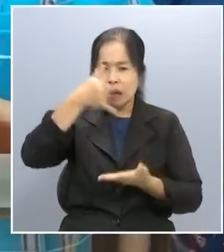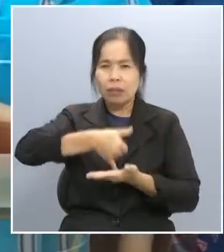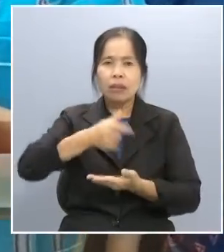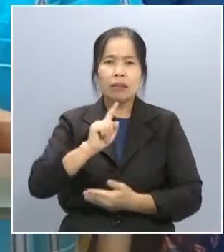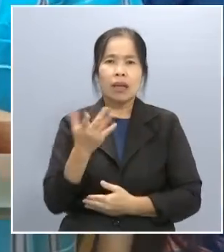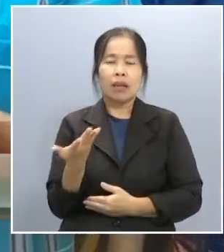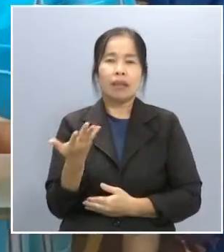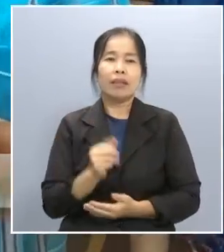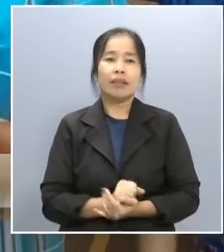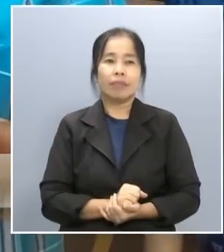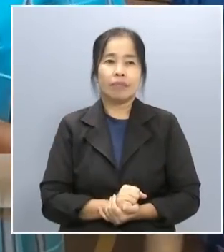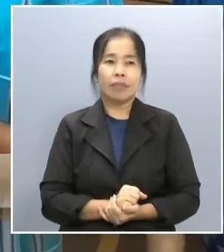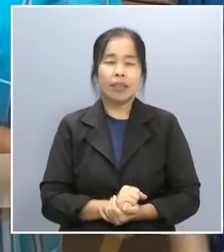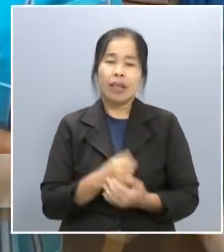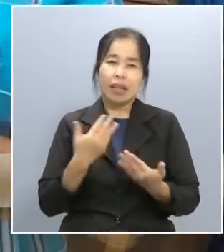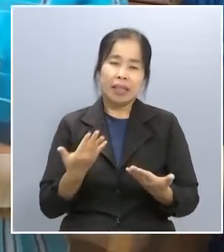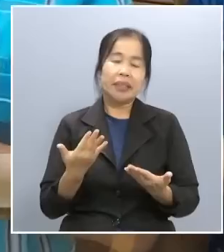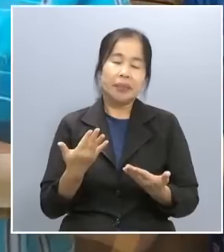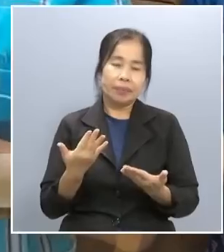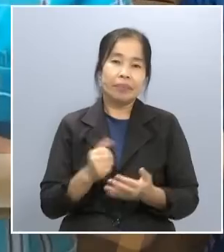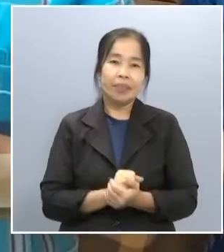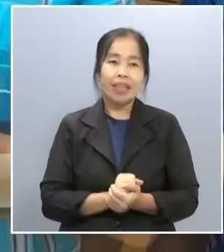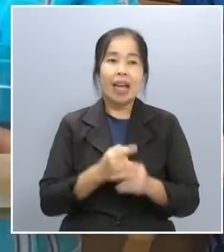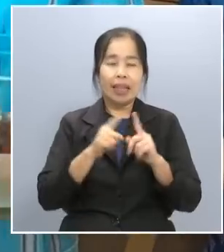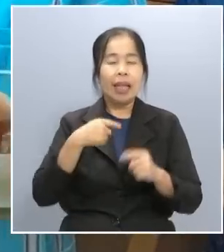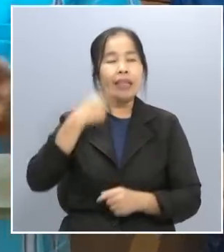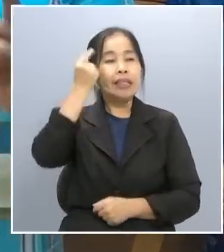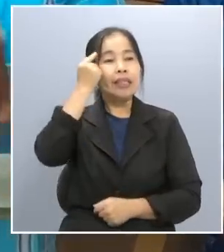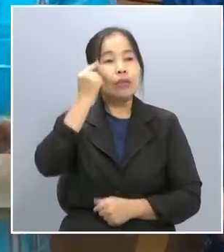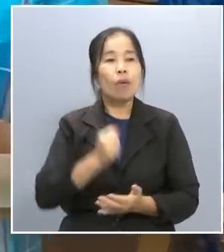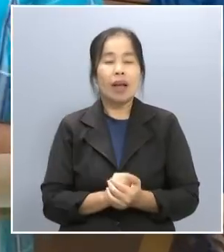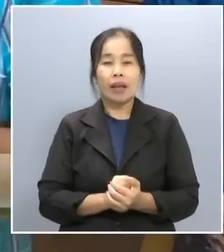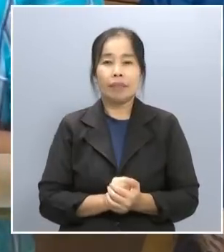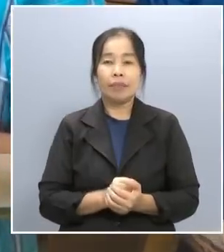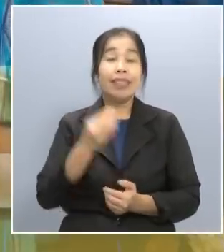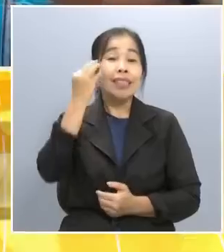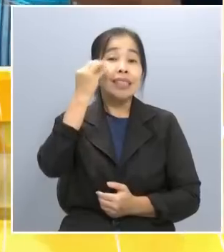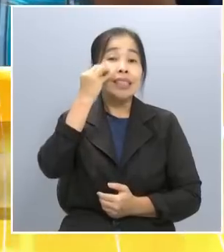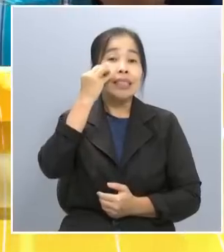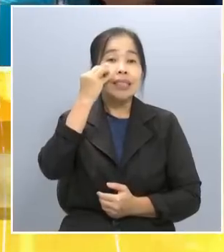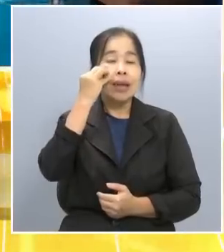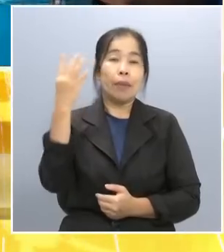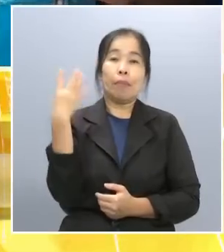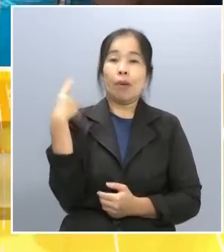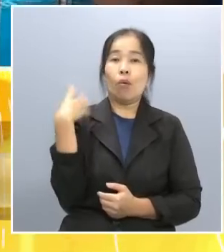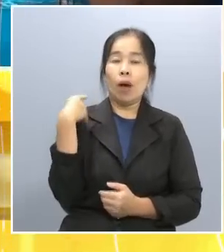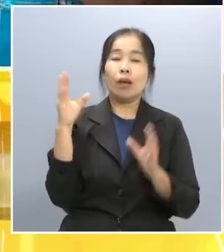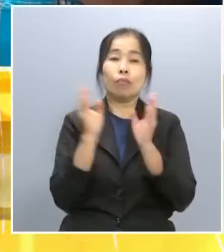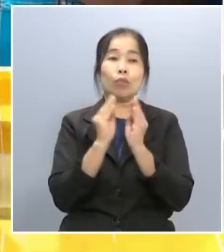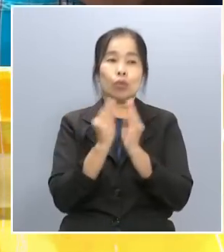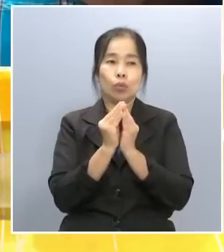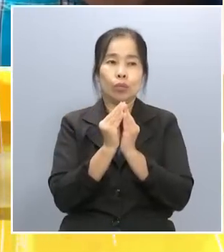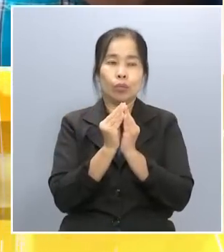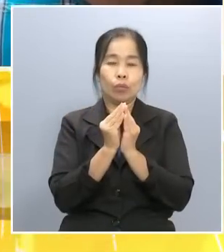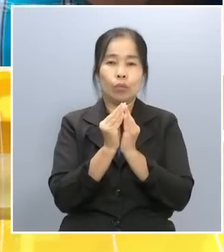อีก 1คนอย่างเงี้ยค่ะอันนี้ต้องตามมาดูแต่เข้าใจว่าคุณพี่ทาซึ่งประกาศเมื่อวานนี้ในที่ประชุมปิดรับนะ